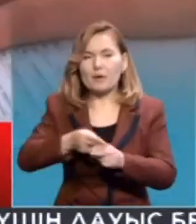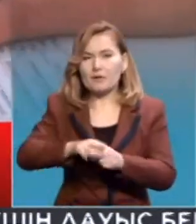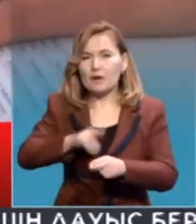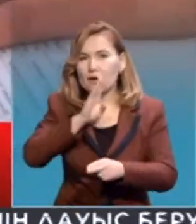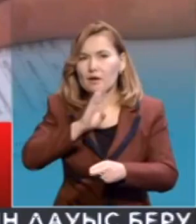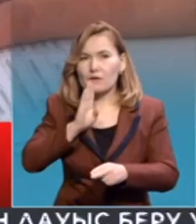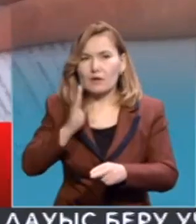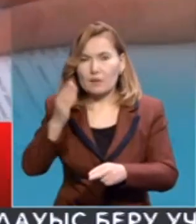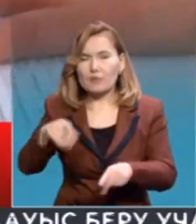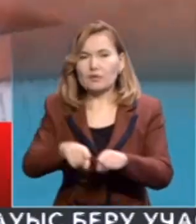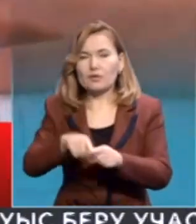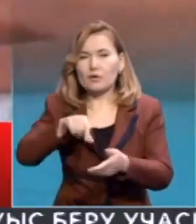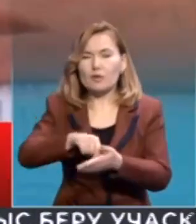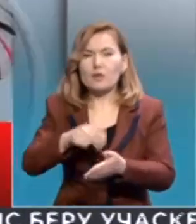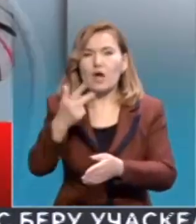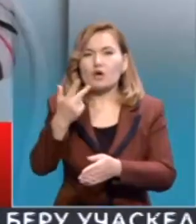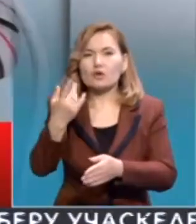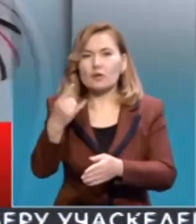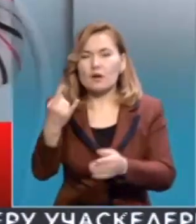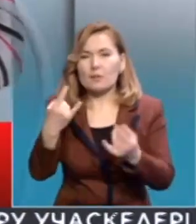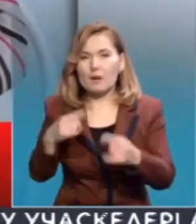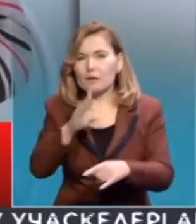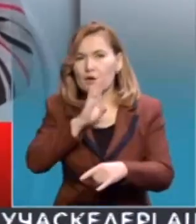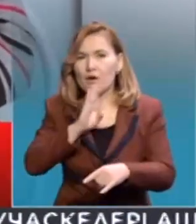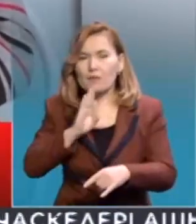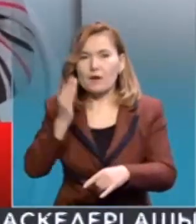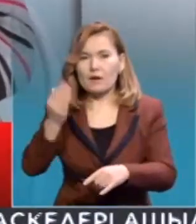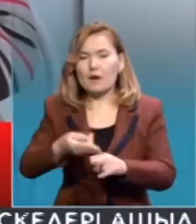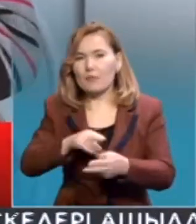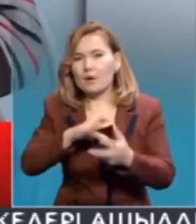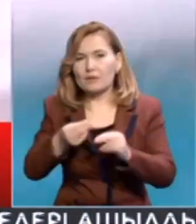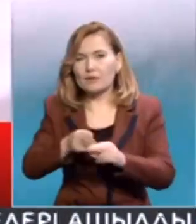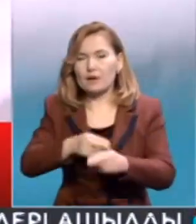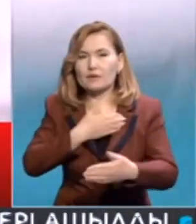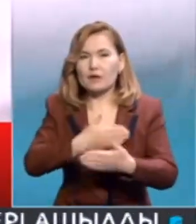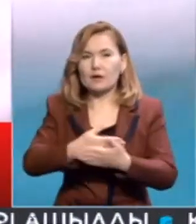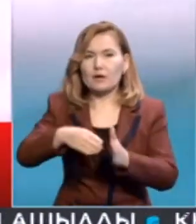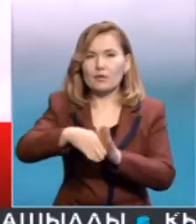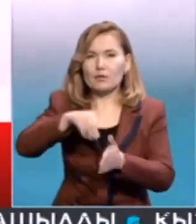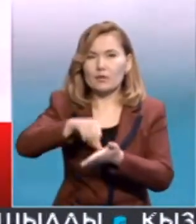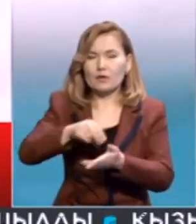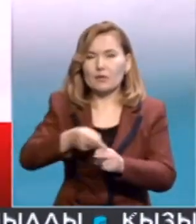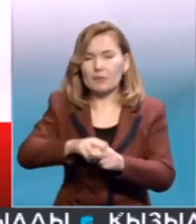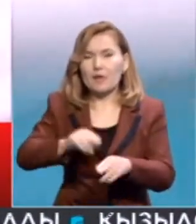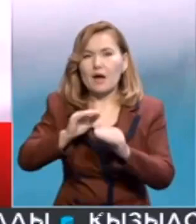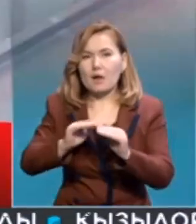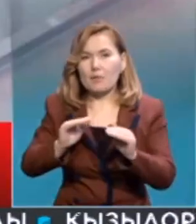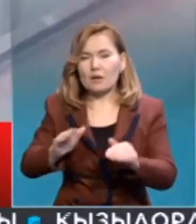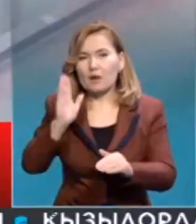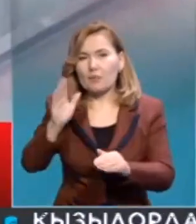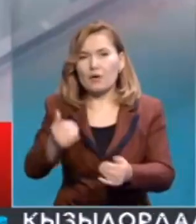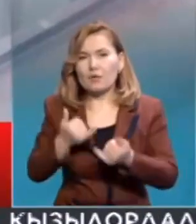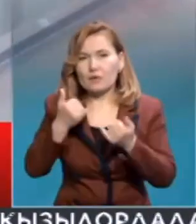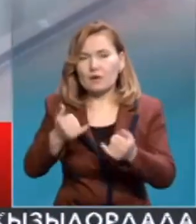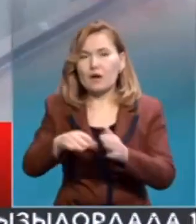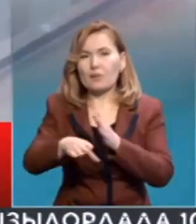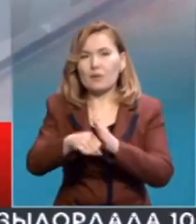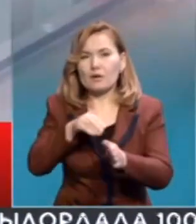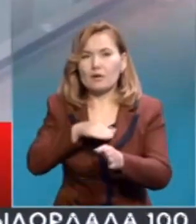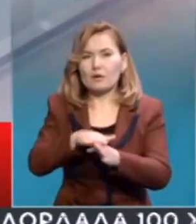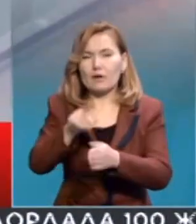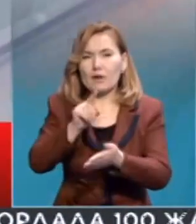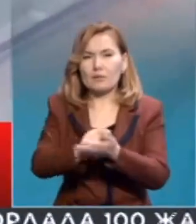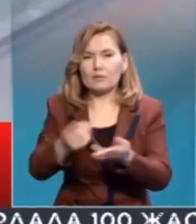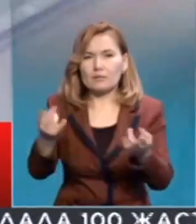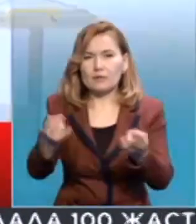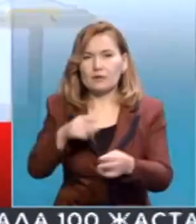Ғайса Қайратқызы. 3-ші сәбиін дүниеге келген ана саяси науқаннан қалмауға тырысады. Балаларының болашағы үшін таңдау жасауға